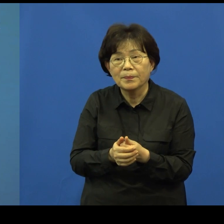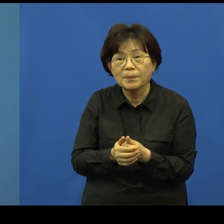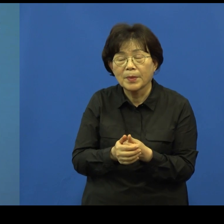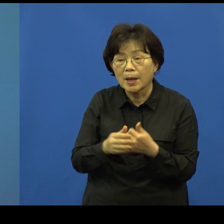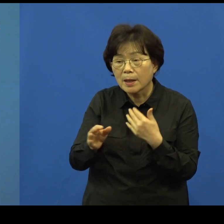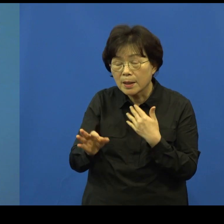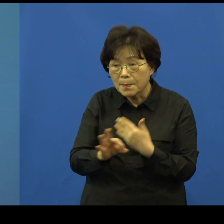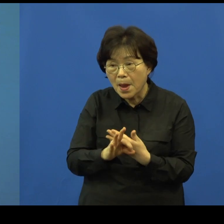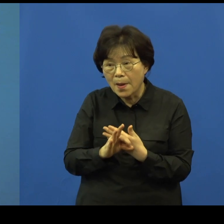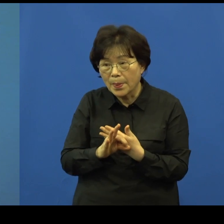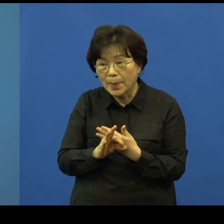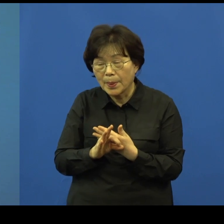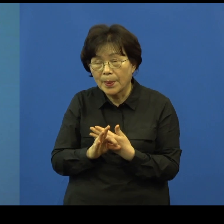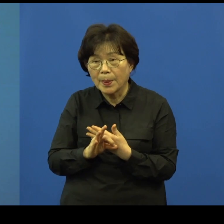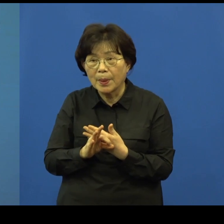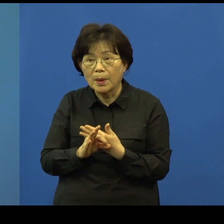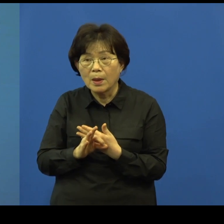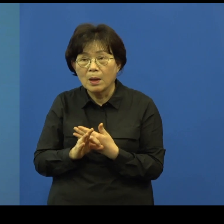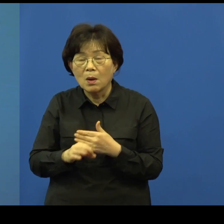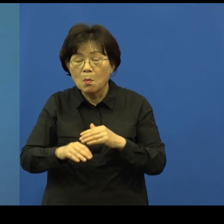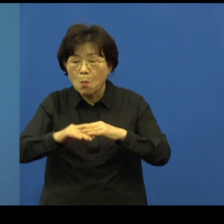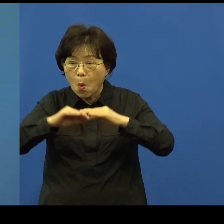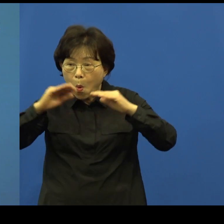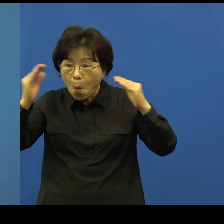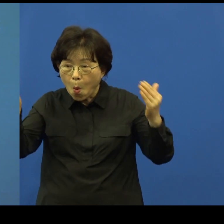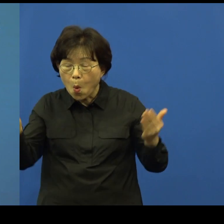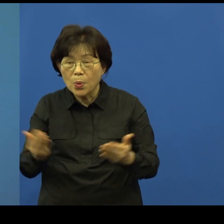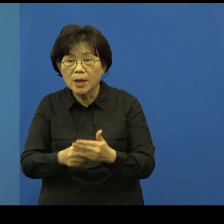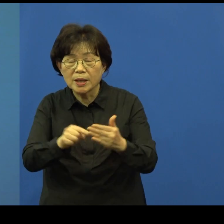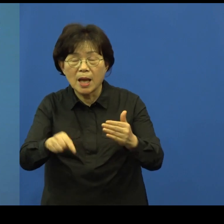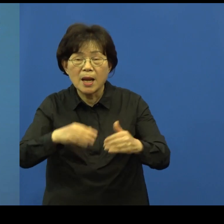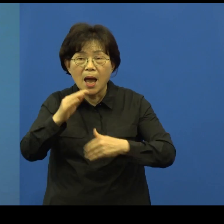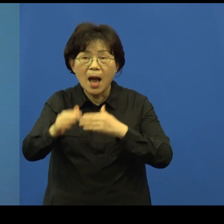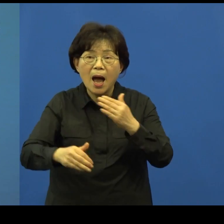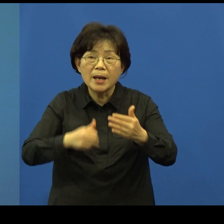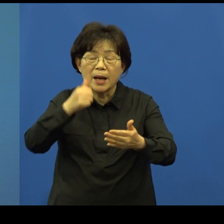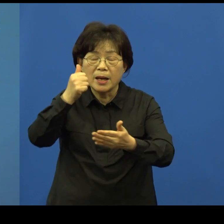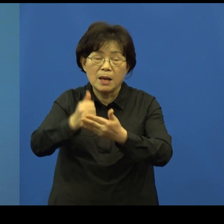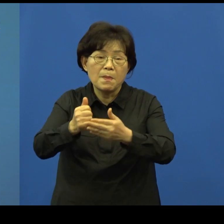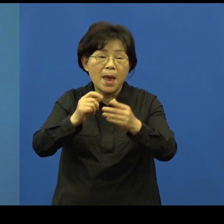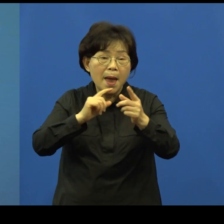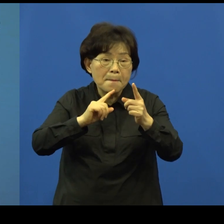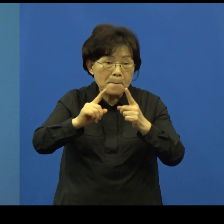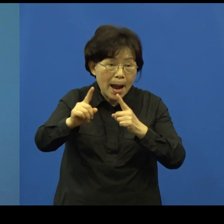그러면 여러분, 모든 것 안에 내가 하나님의 말씀이 내 안에 나오는 거예요.